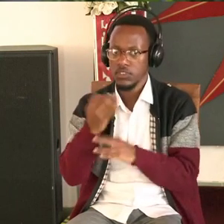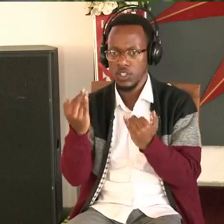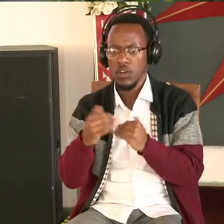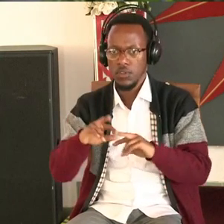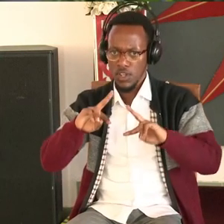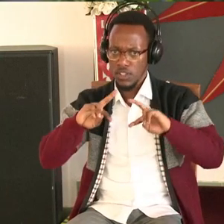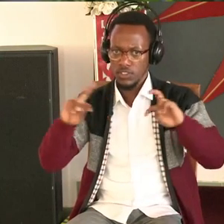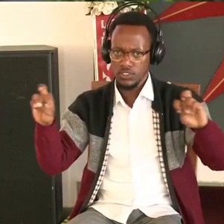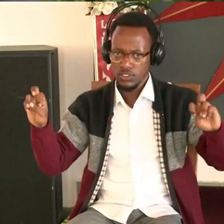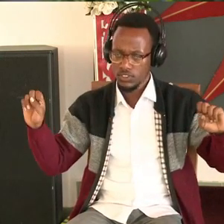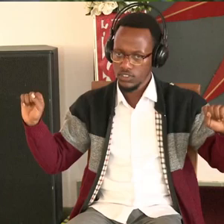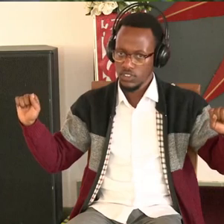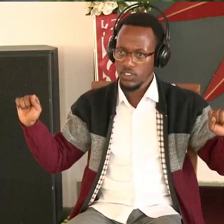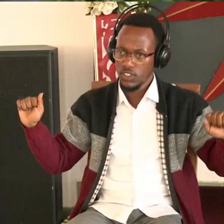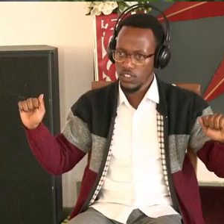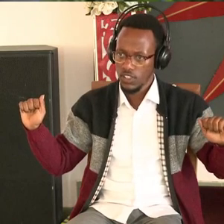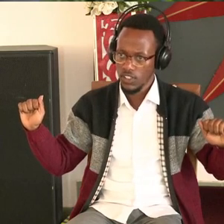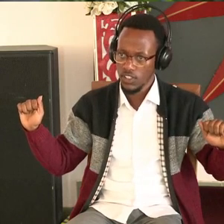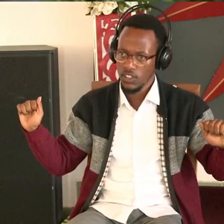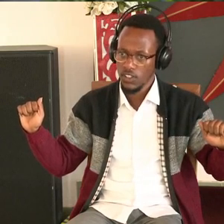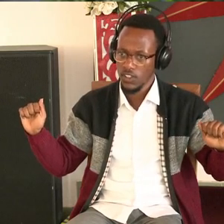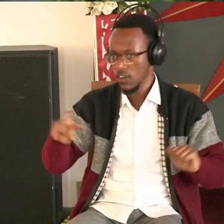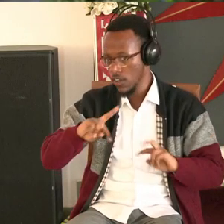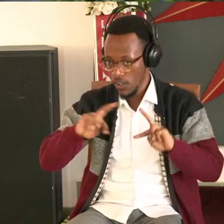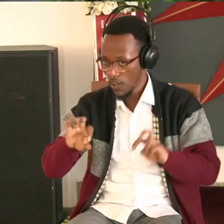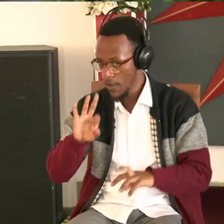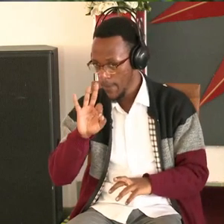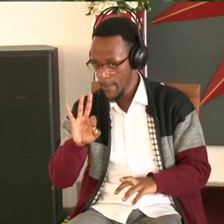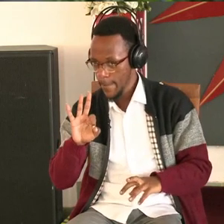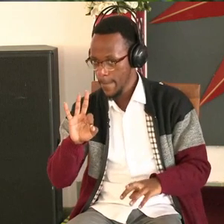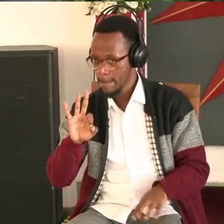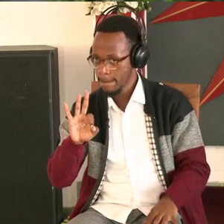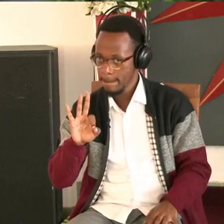encore les trois versets du psaume